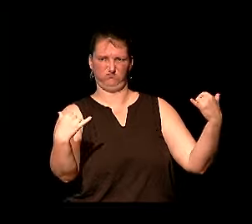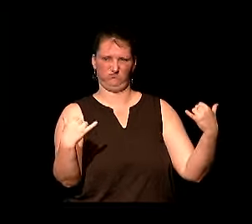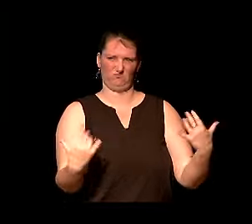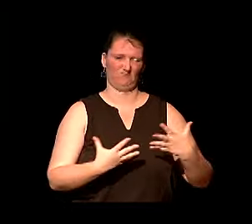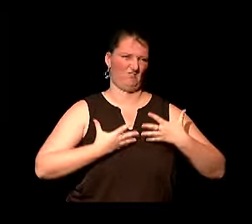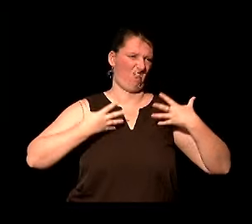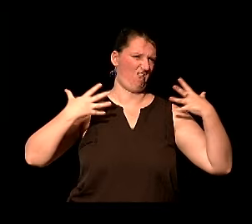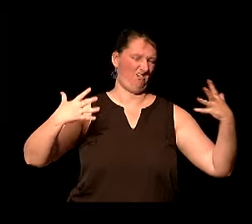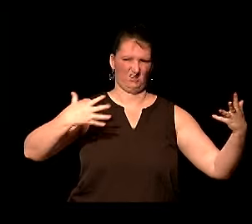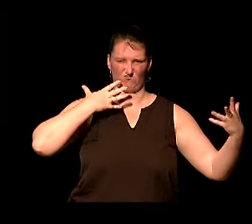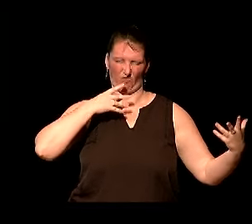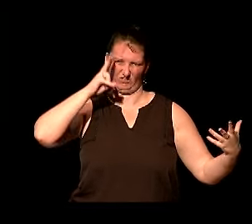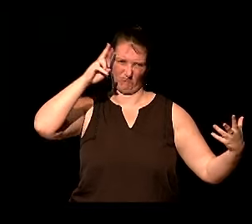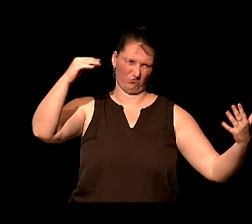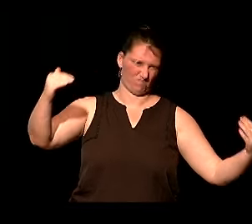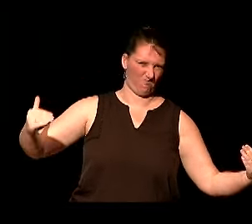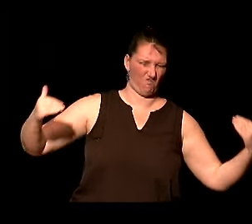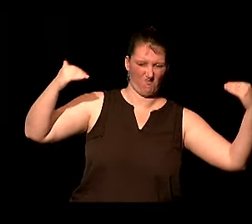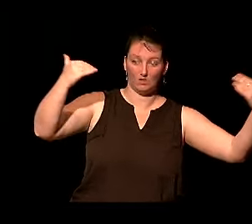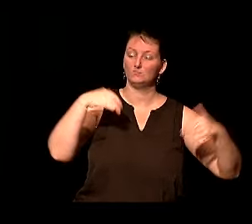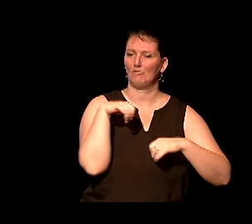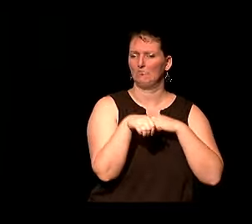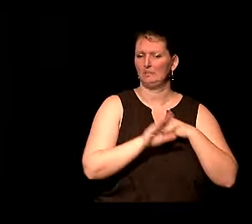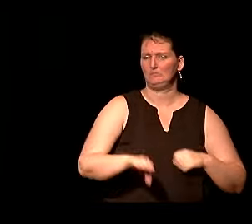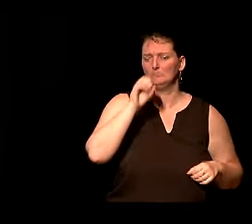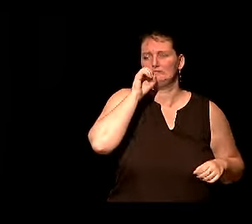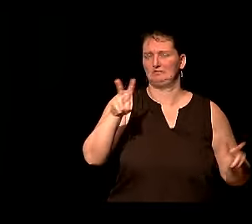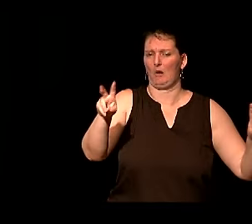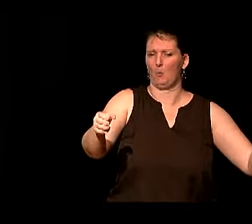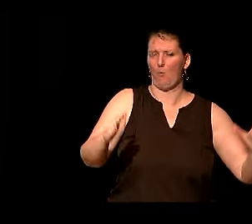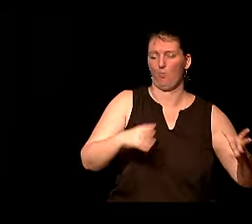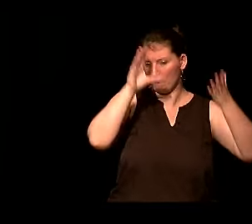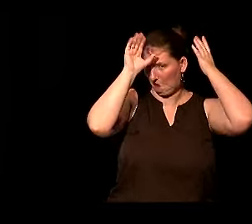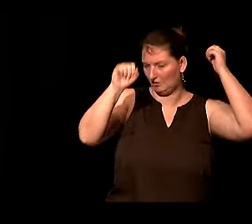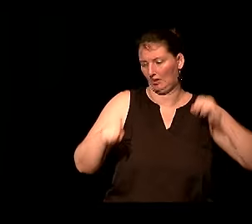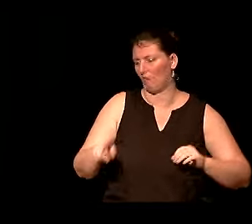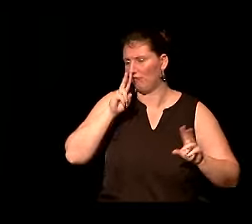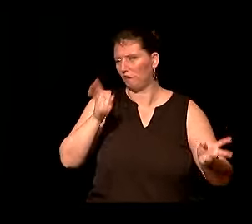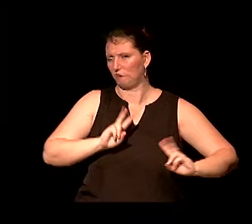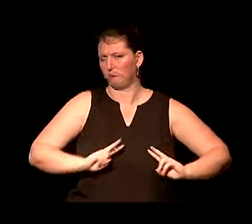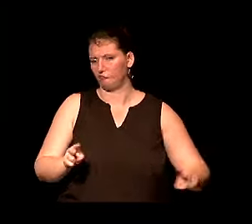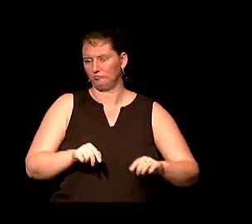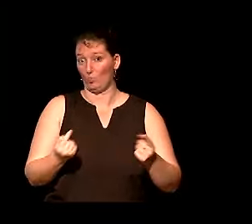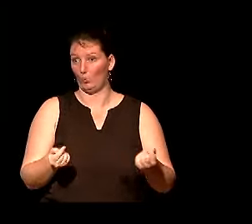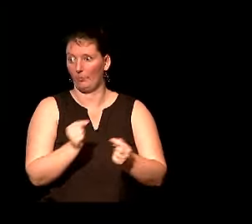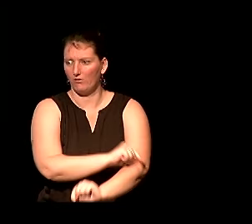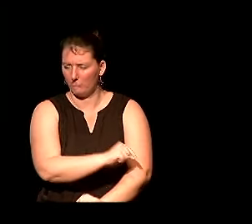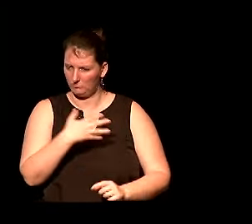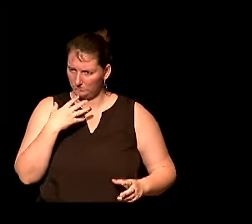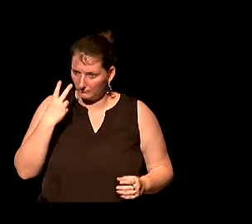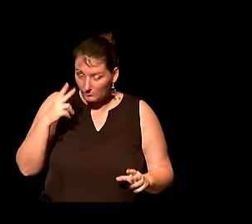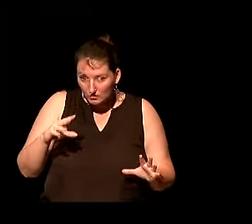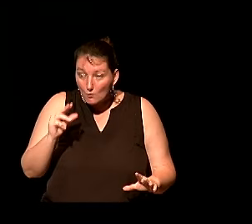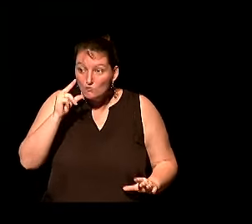grandiloquents qu'il peut y avoir dans la peinture de salon ou la peinture académique. C'est au contraire retrouver